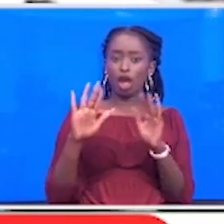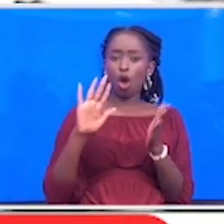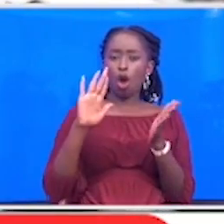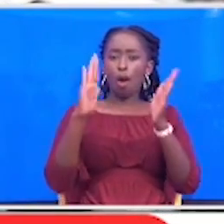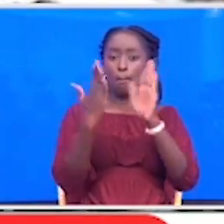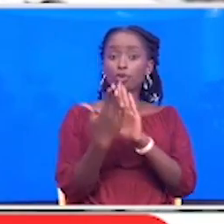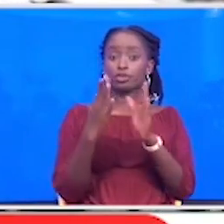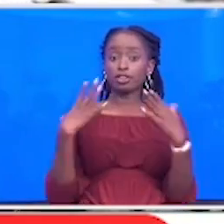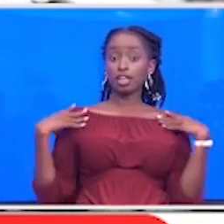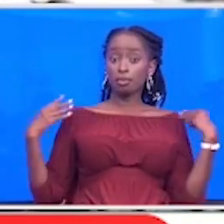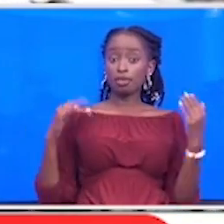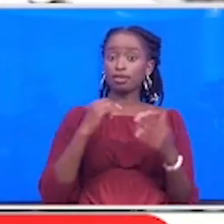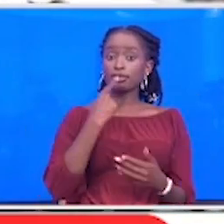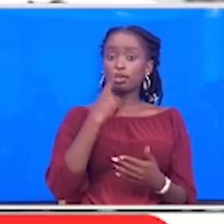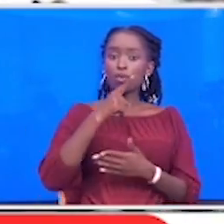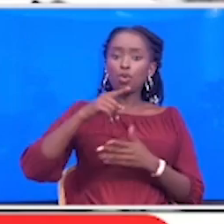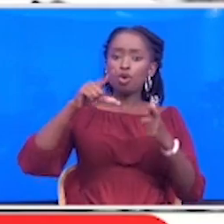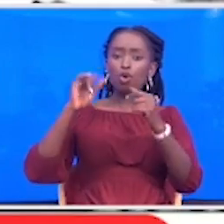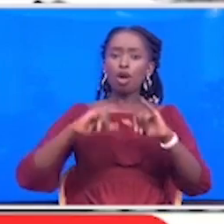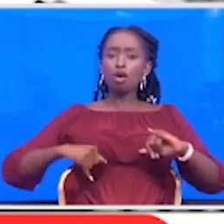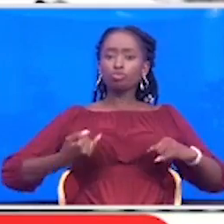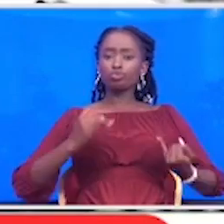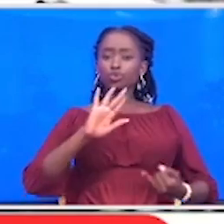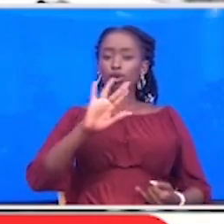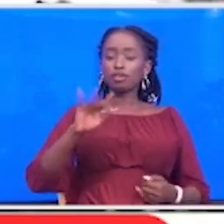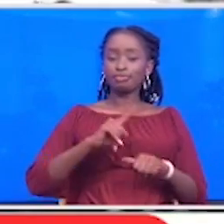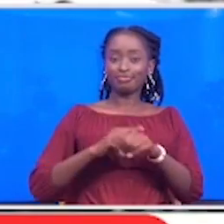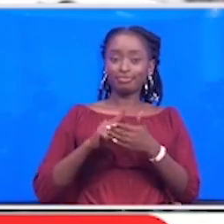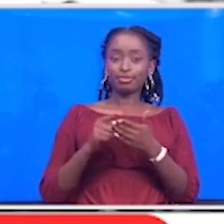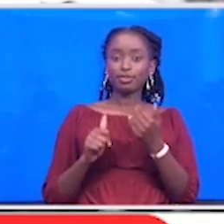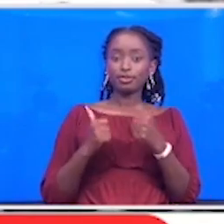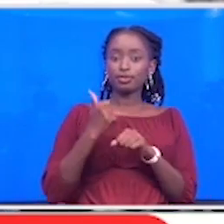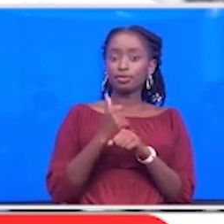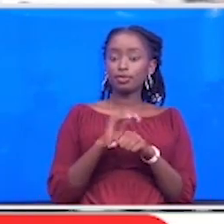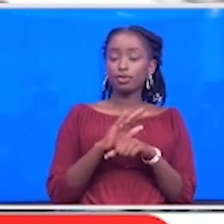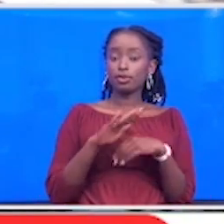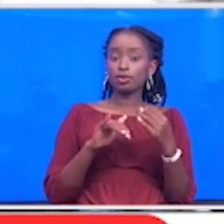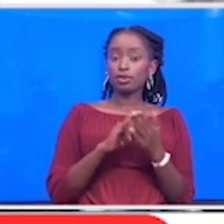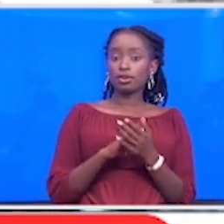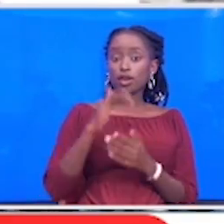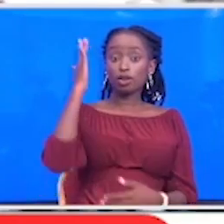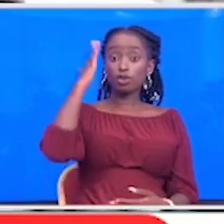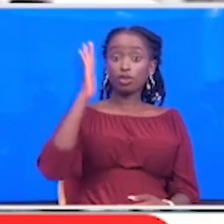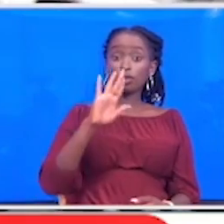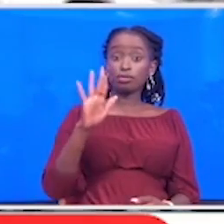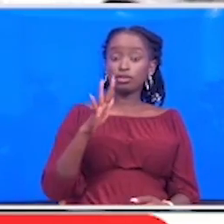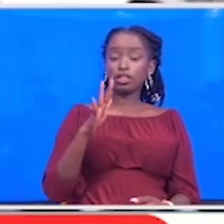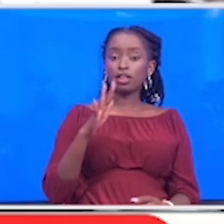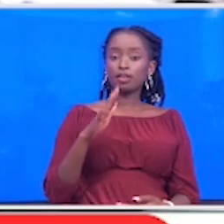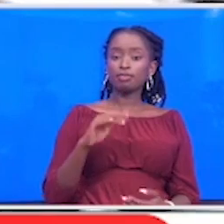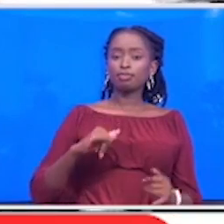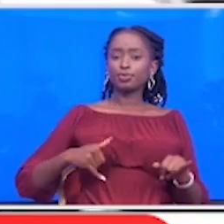niliwaambia go and enjoy yourself, and any moment umeonga juu ya hiyo wanajua kujibamba ni